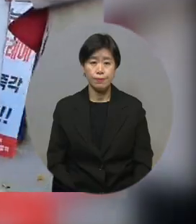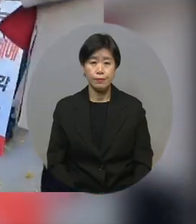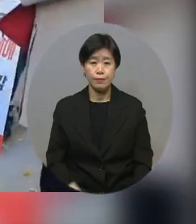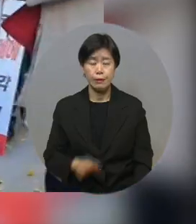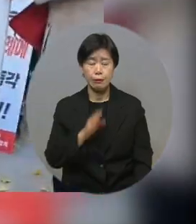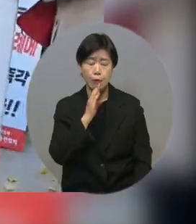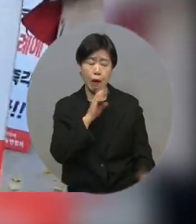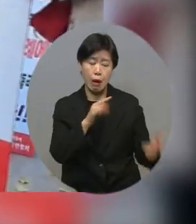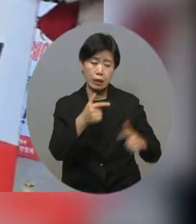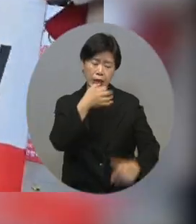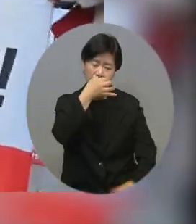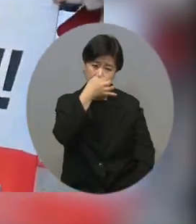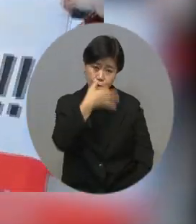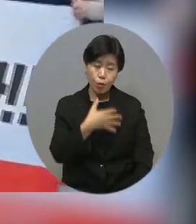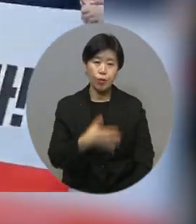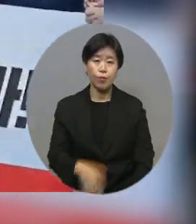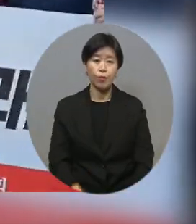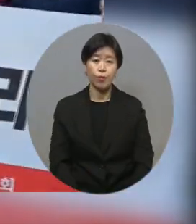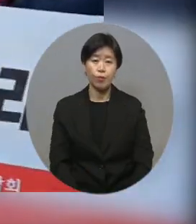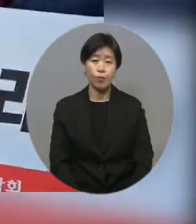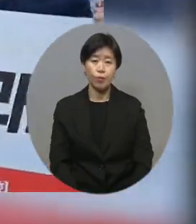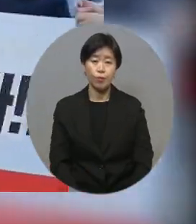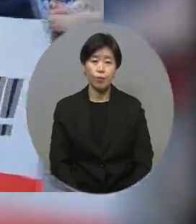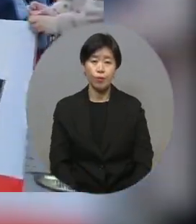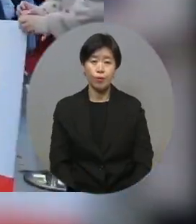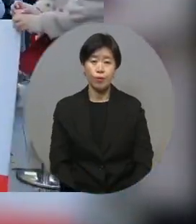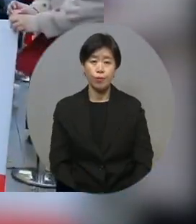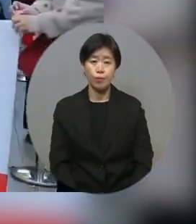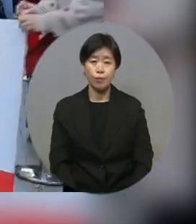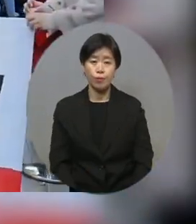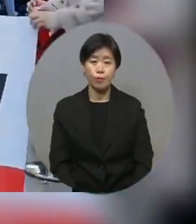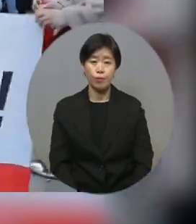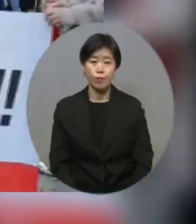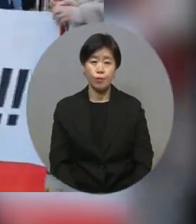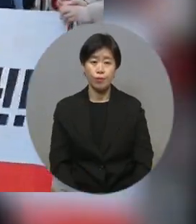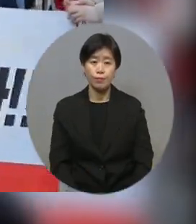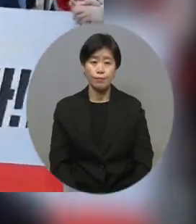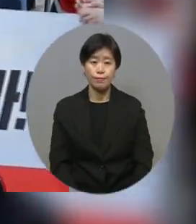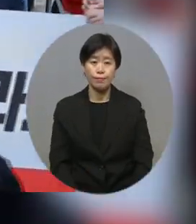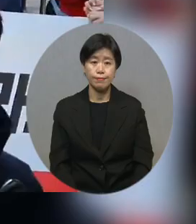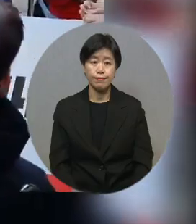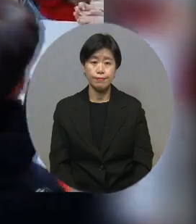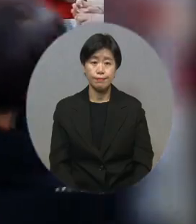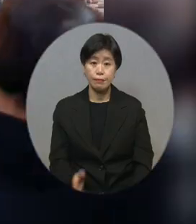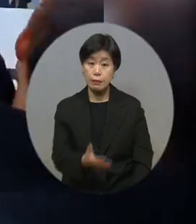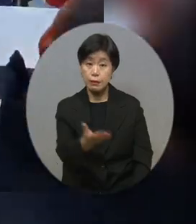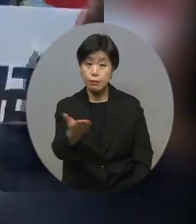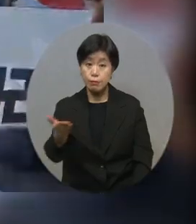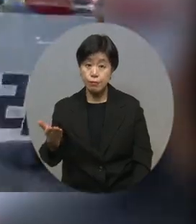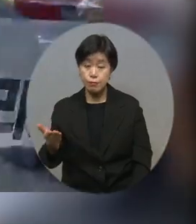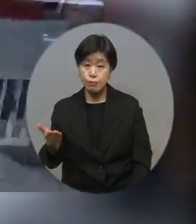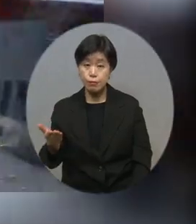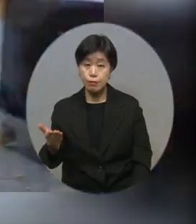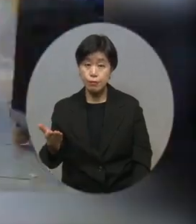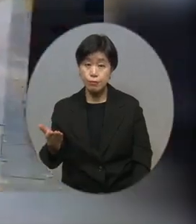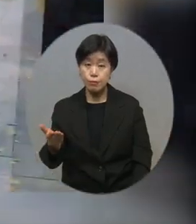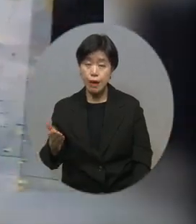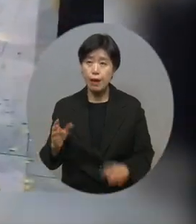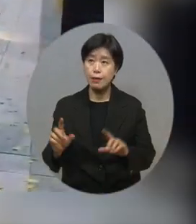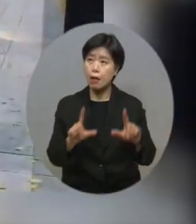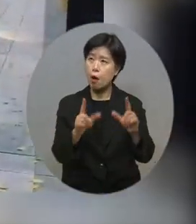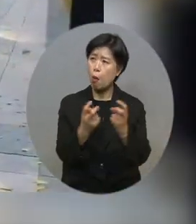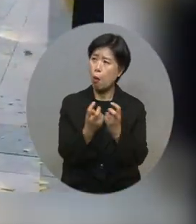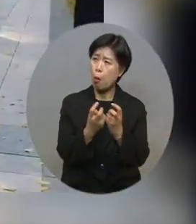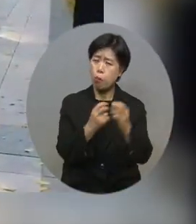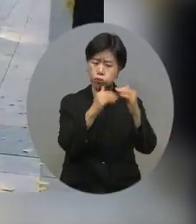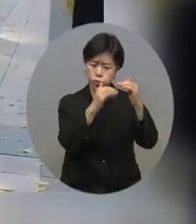의견받아 왔습니다. 여기 계신 분들은 아마 시설에 계신 분들이 어떻게 살아오셨는지 다 아실 것